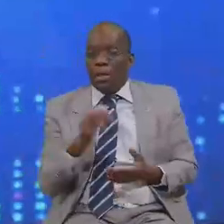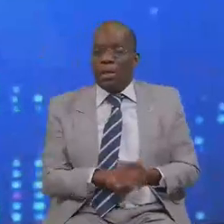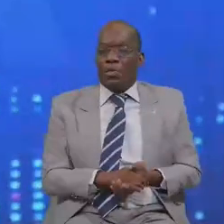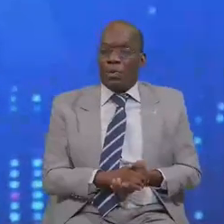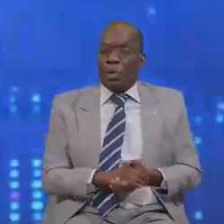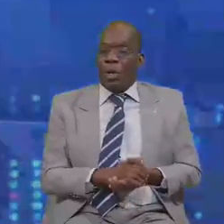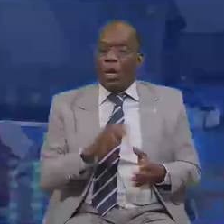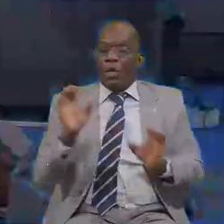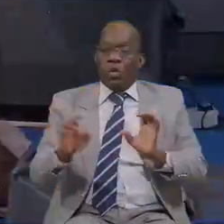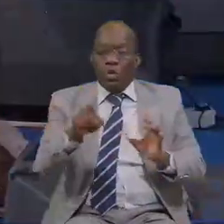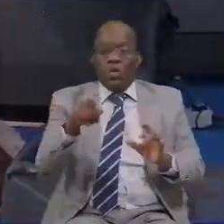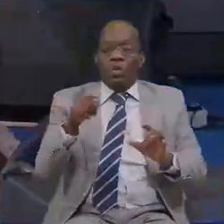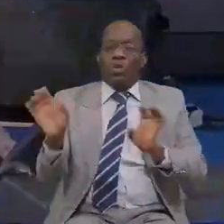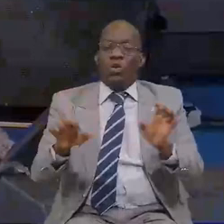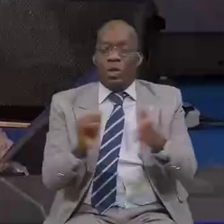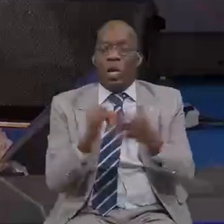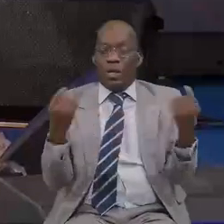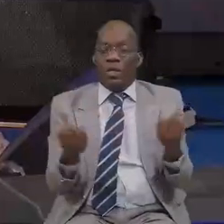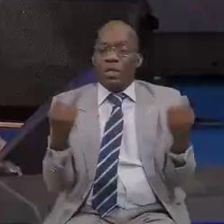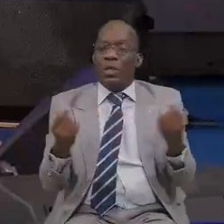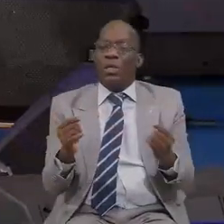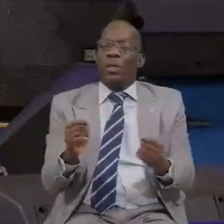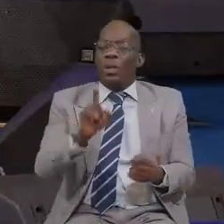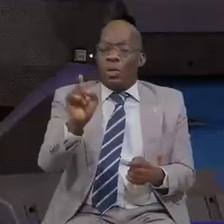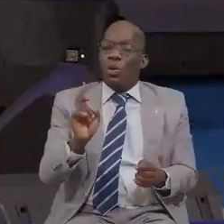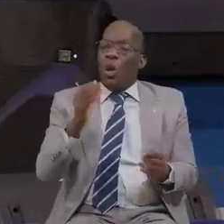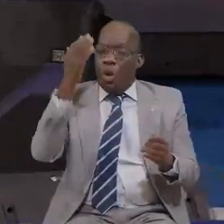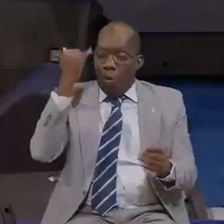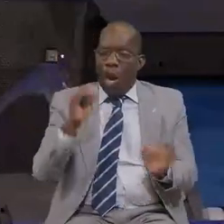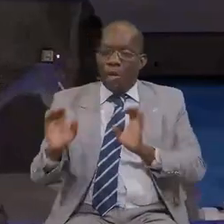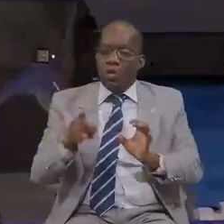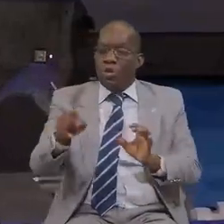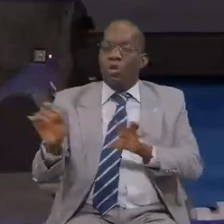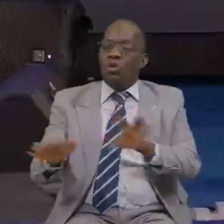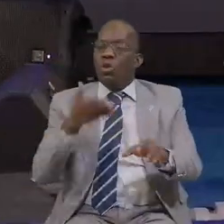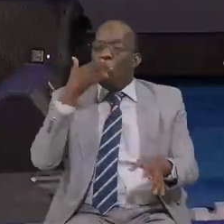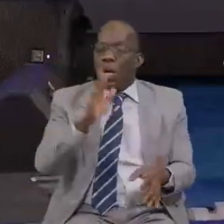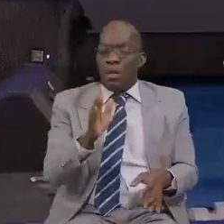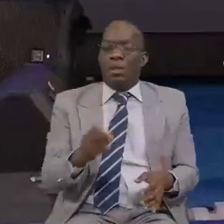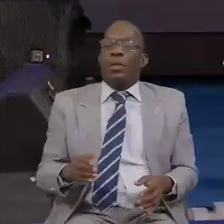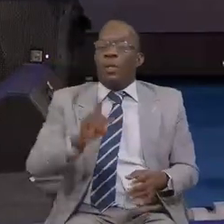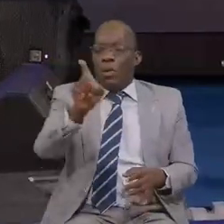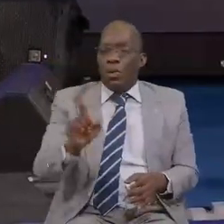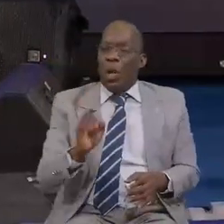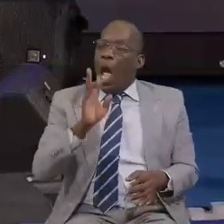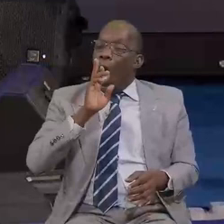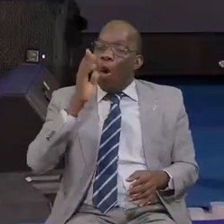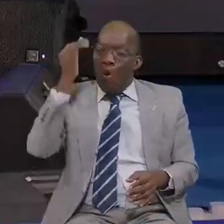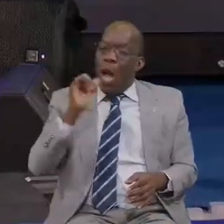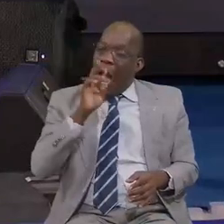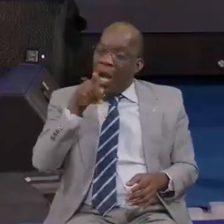tu commets ce péché-là? Pourquoi fais-tu le mal? Pourquoi est-ce que tu es violent?